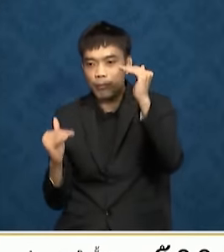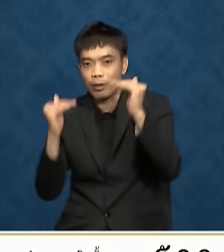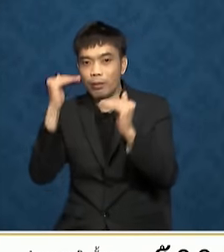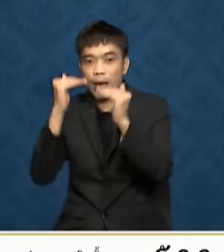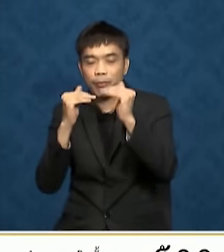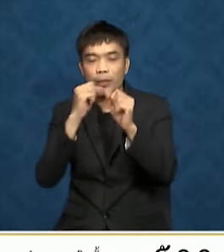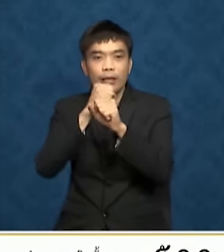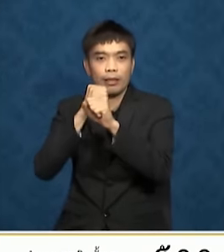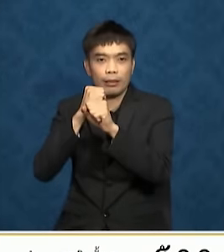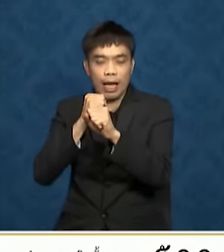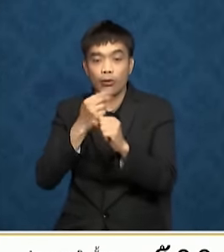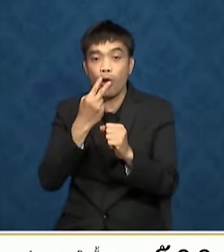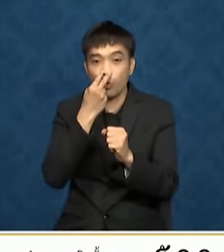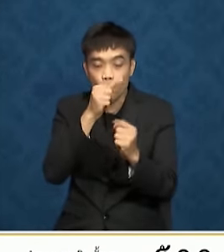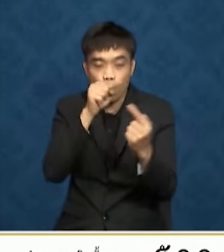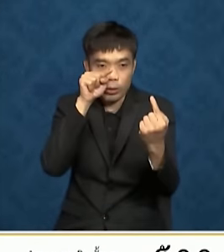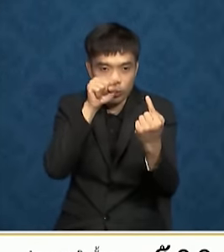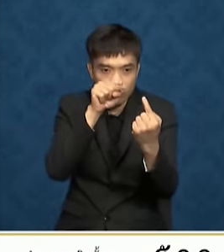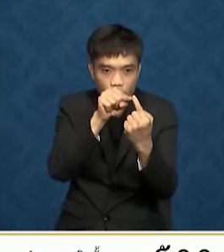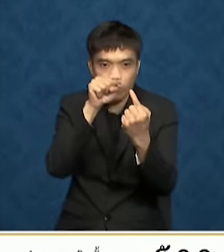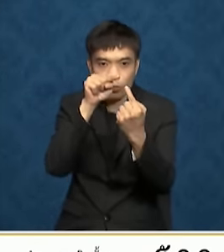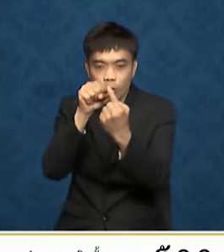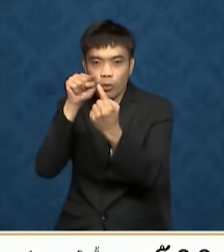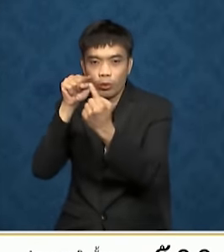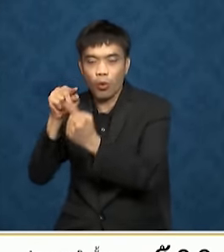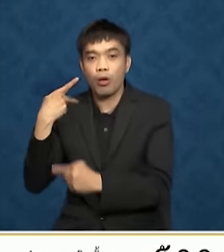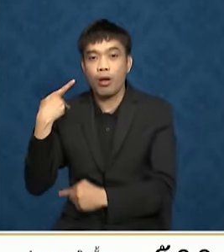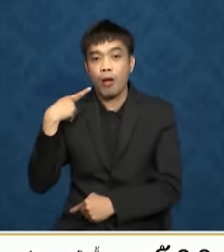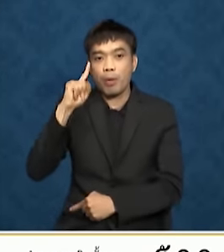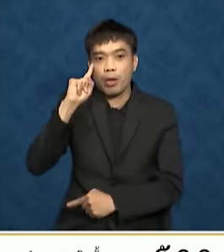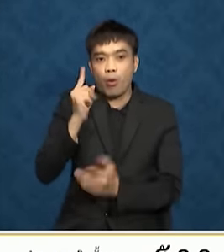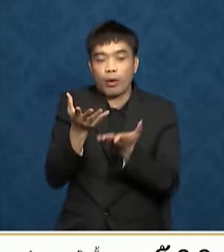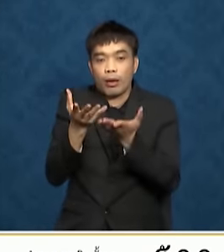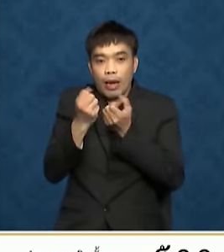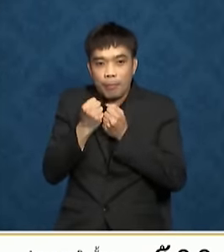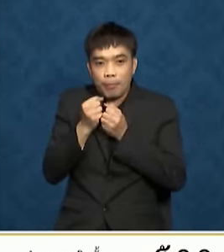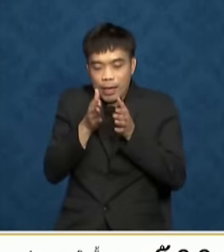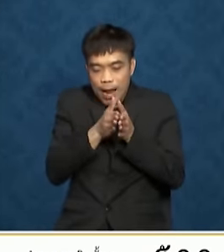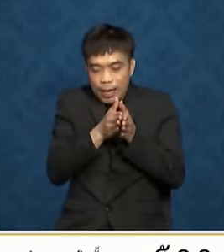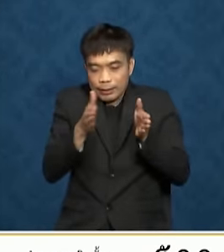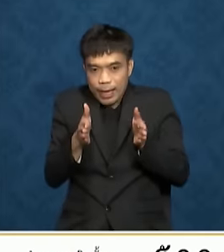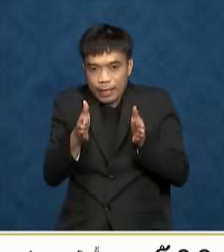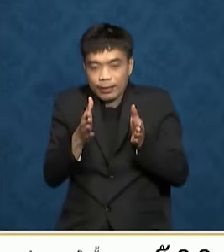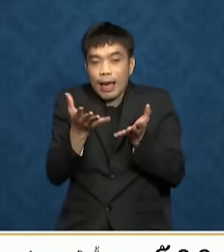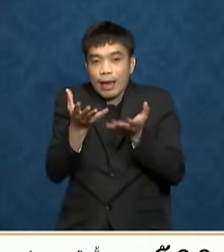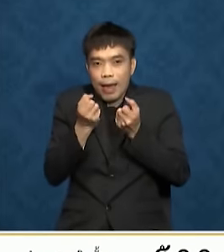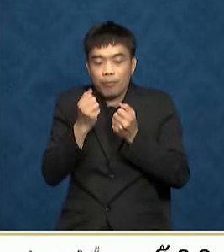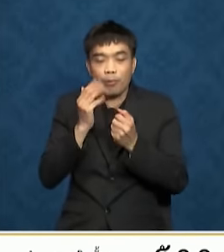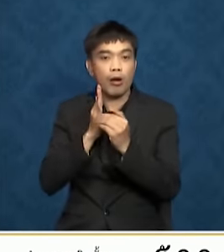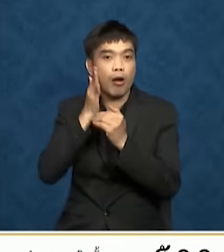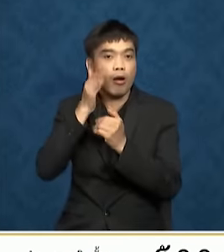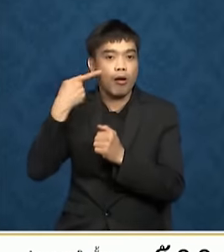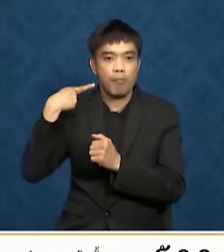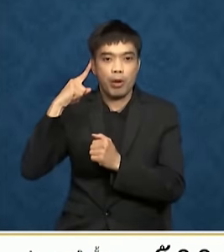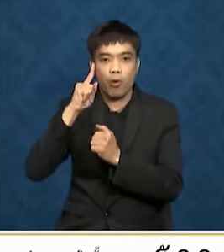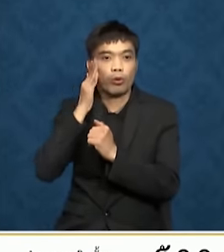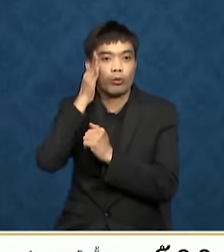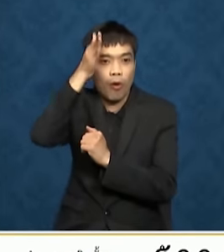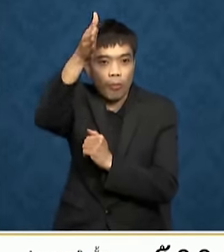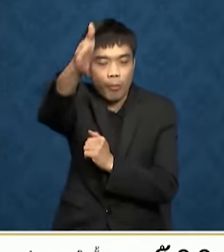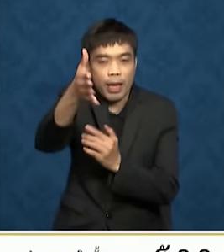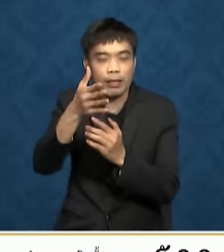มันคือการหาสมดุลระหว่างผลประโยชน์ในระยะสั้นกับความเสี่ยงระยะยาวมันคือการมองเห็นแล้วก็การ